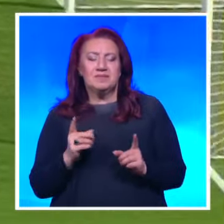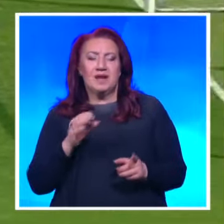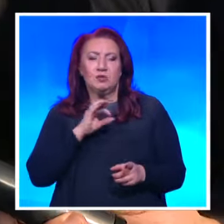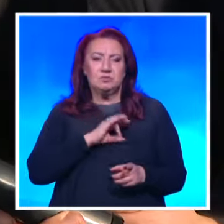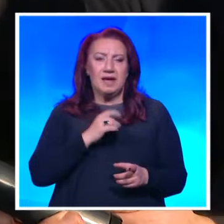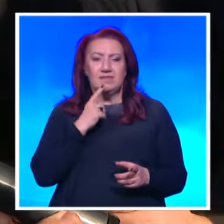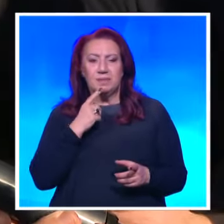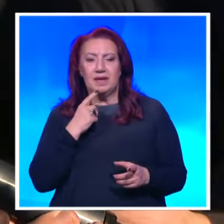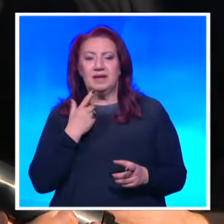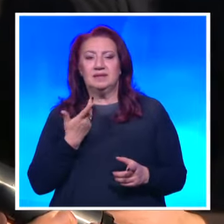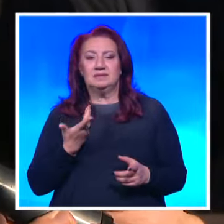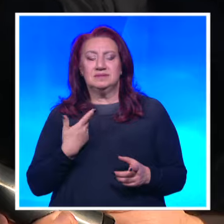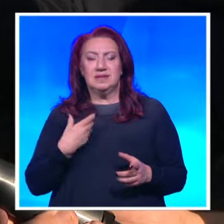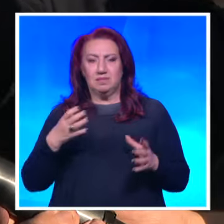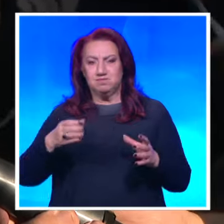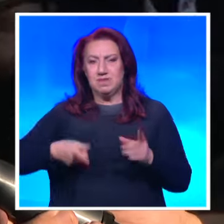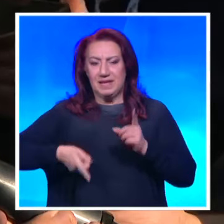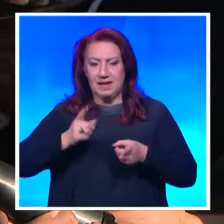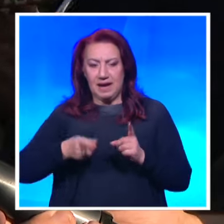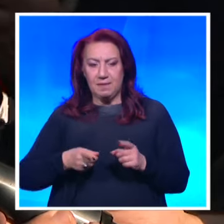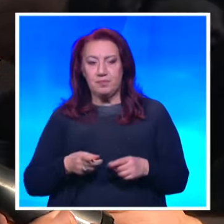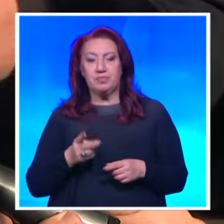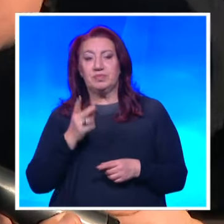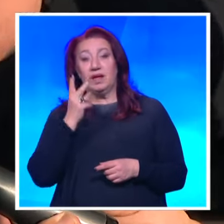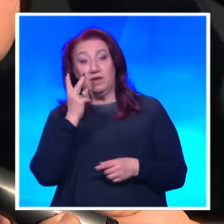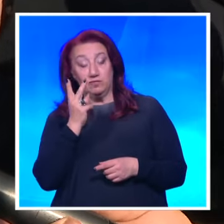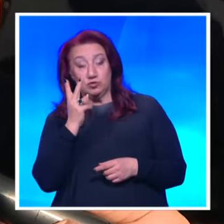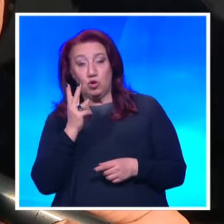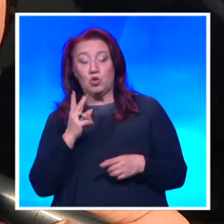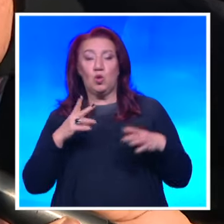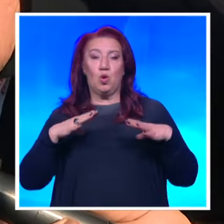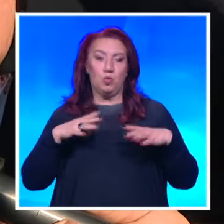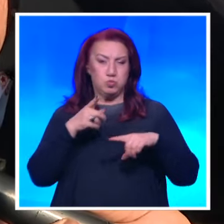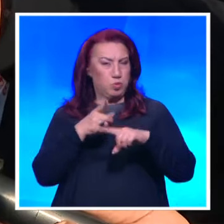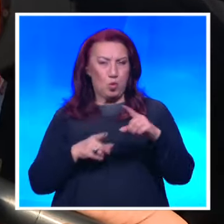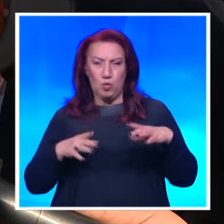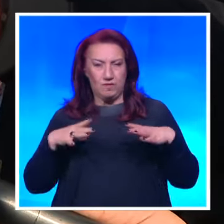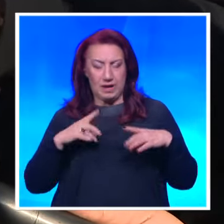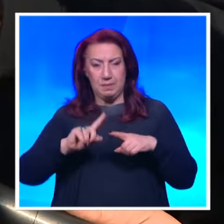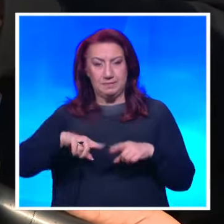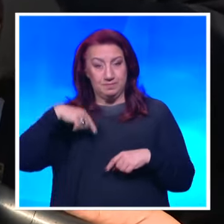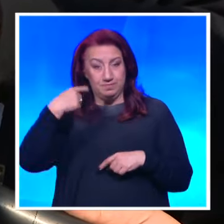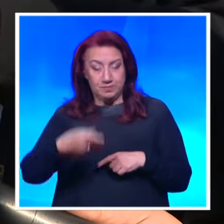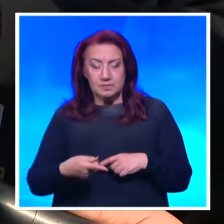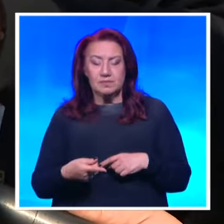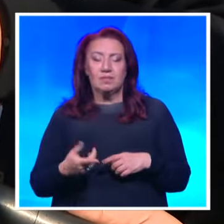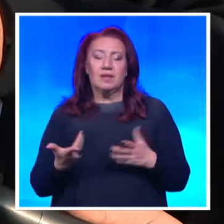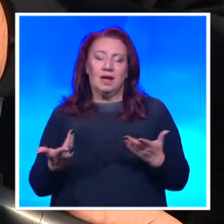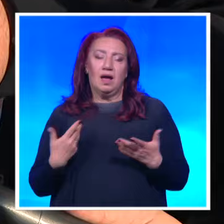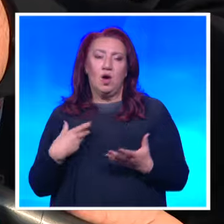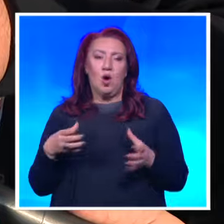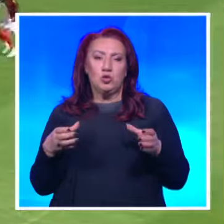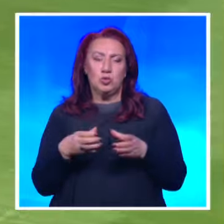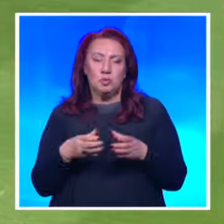имаме предимство, през втората част отбора игра под възможностите си. И го очаквах това и